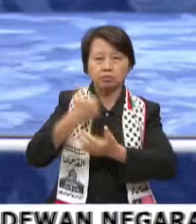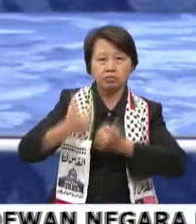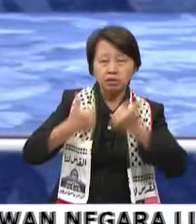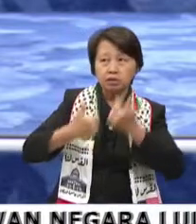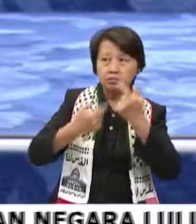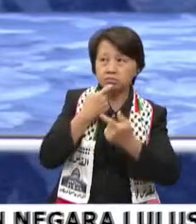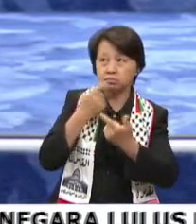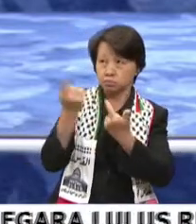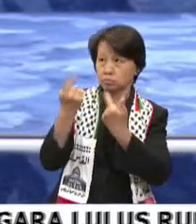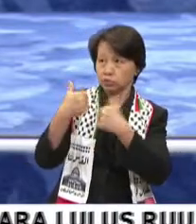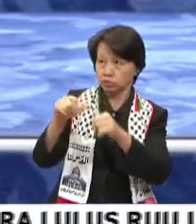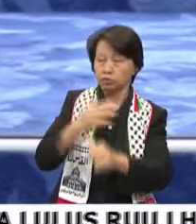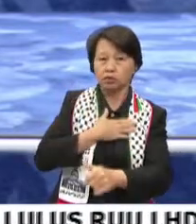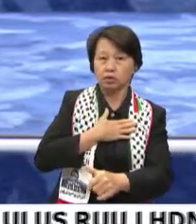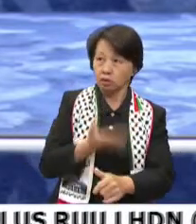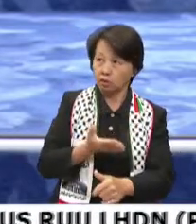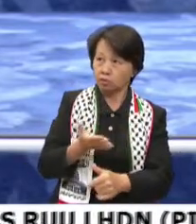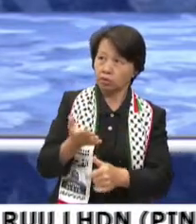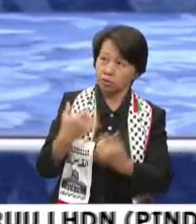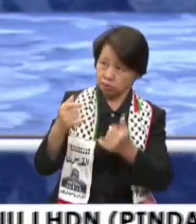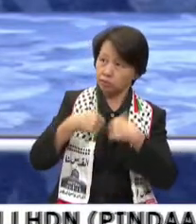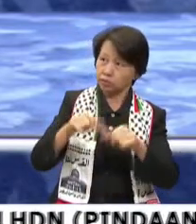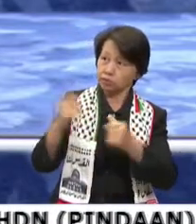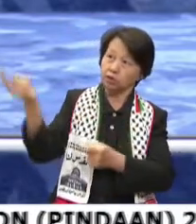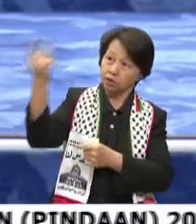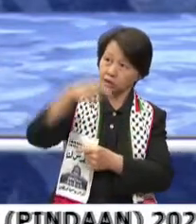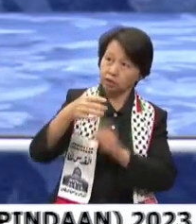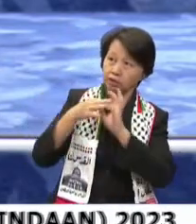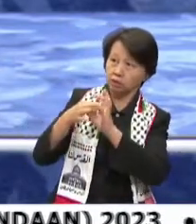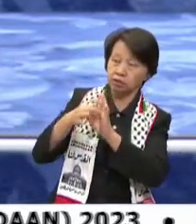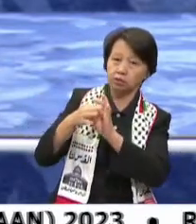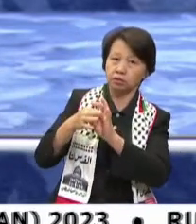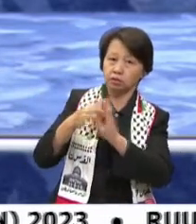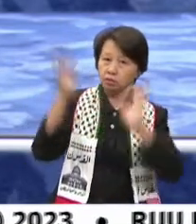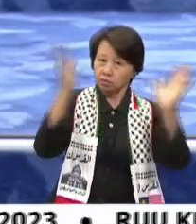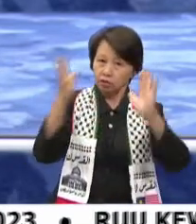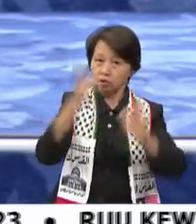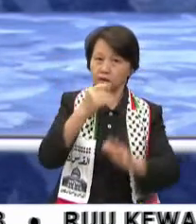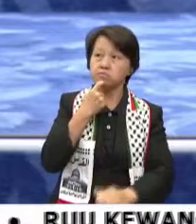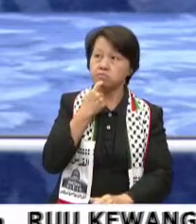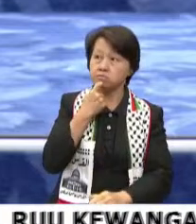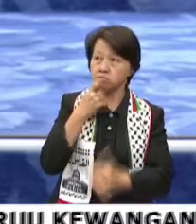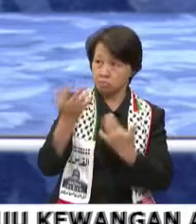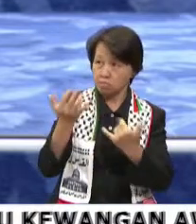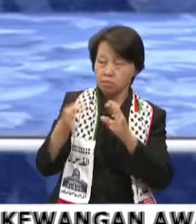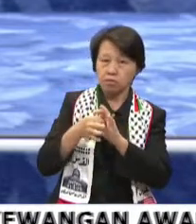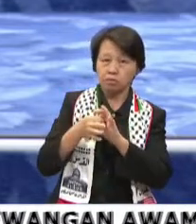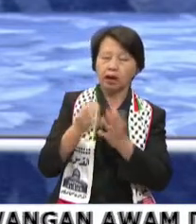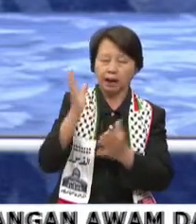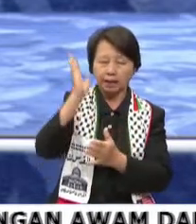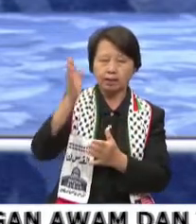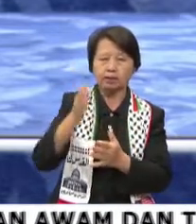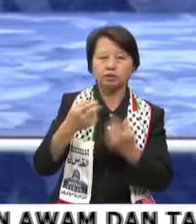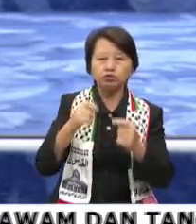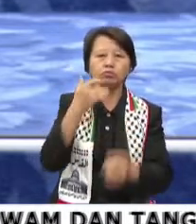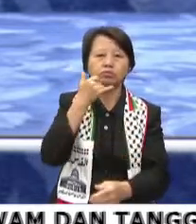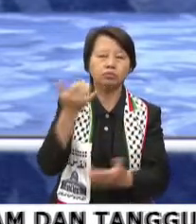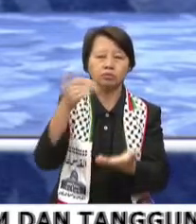masih komited untuk meneruskan program kerjasama di antara kita dengan Netherland dari sudut